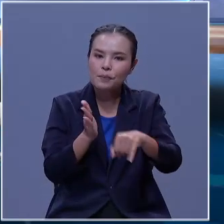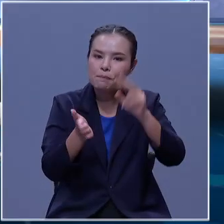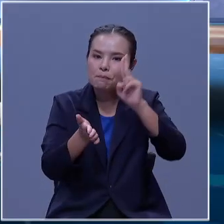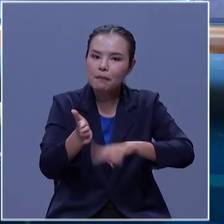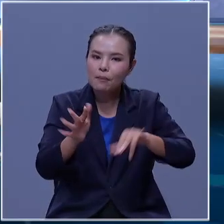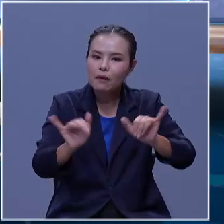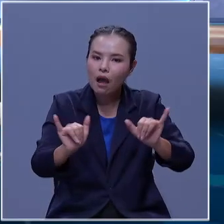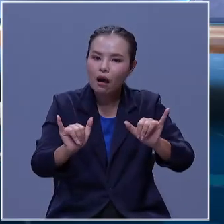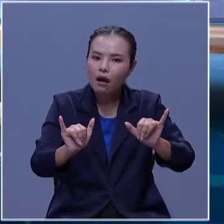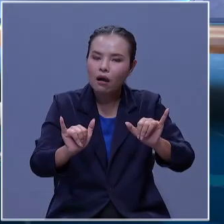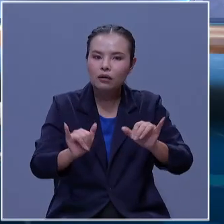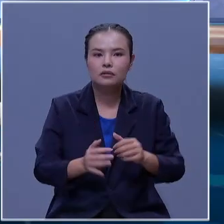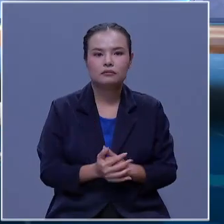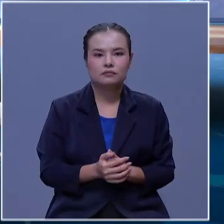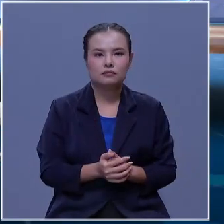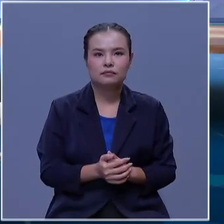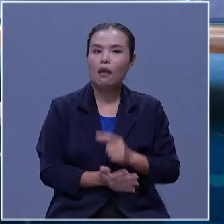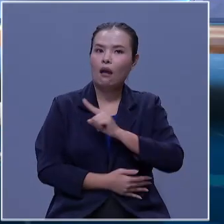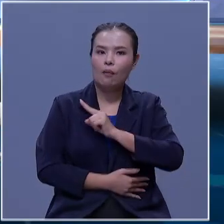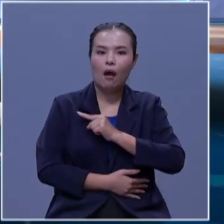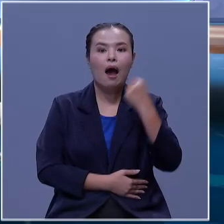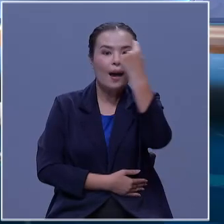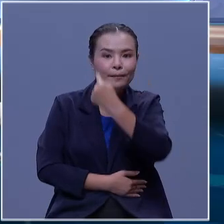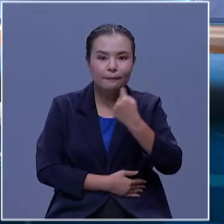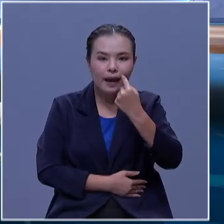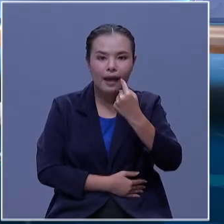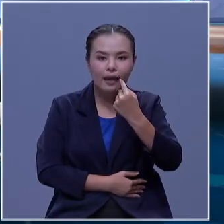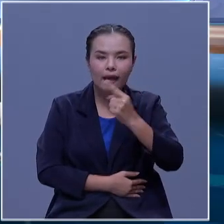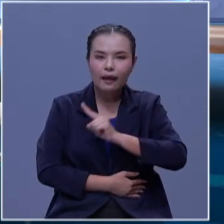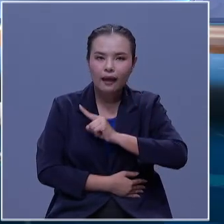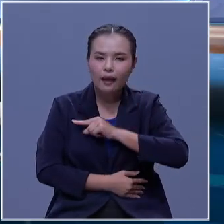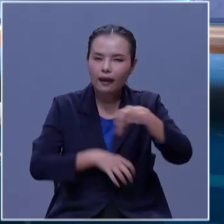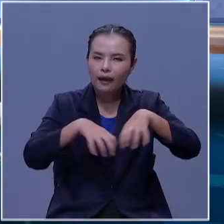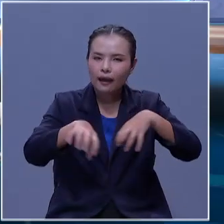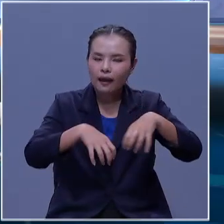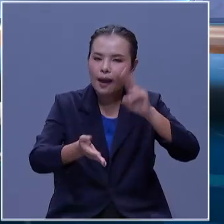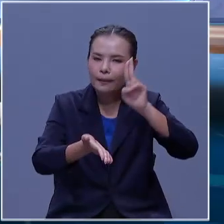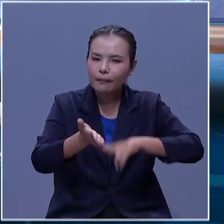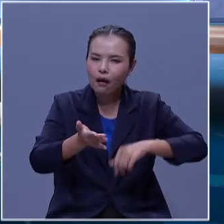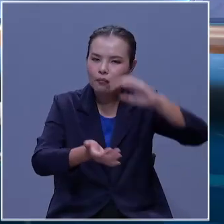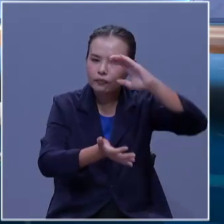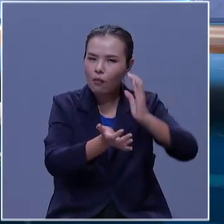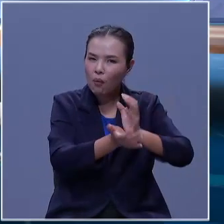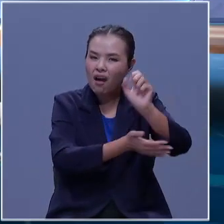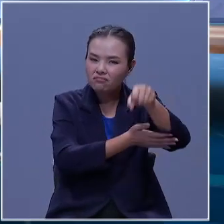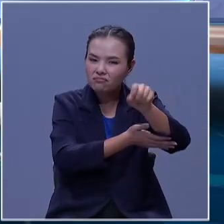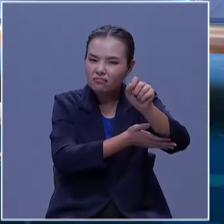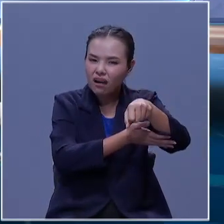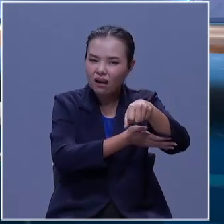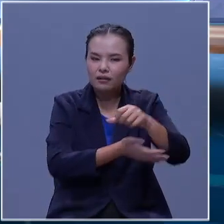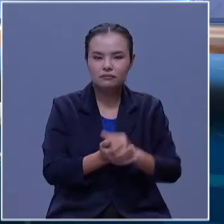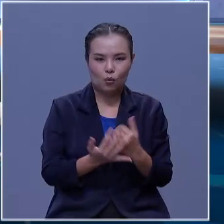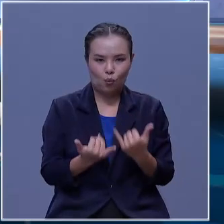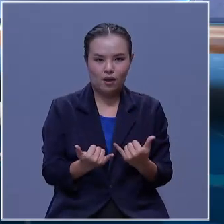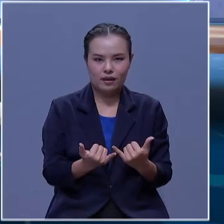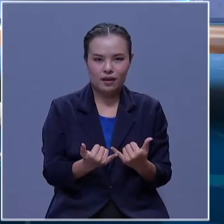ได้ไหม ค่ะ หน่วยงานไหนที่ต้องเป็นเจ้าภาพในการจัดการเรื่องนี ้ตำรวจหรือเปล่าล่ะคะ เนี่ยเพราะฉะนั้นวันนี้